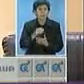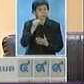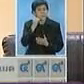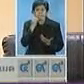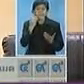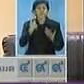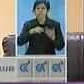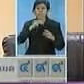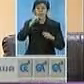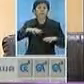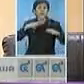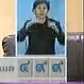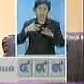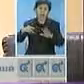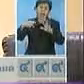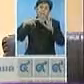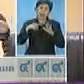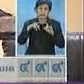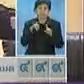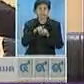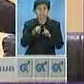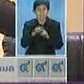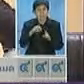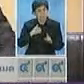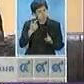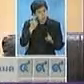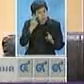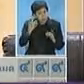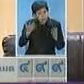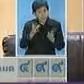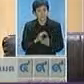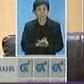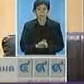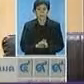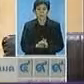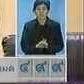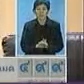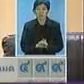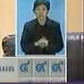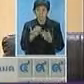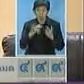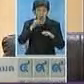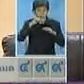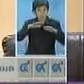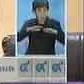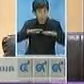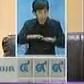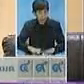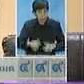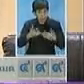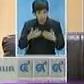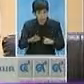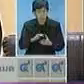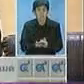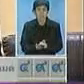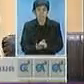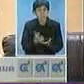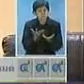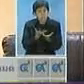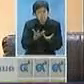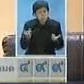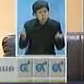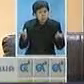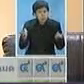นกันยังไม่รู้ว่าจากนี้ต่อไปหลังจากน้ำลดลงแล้วความเสียหายเรา